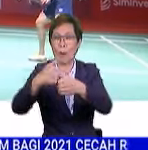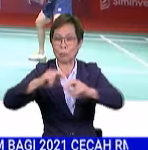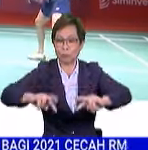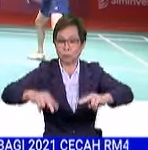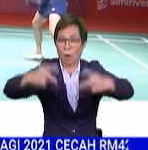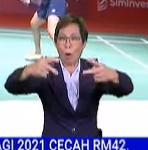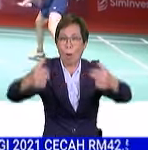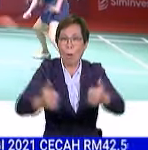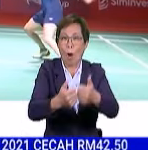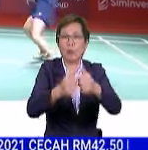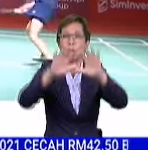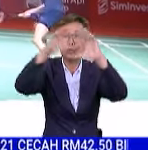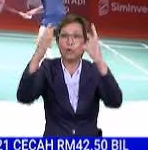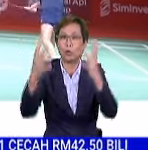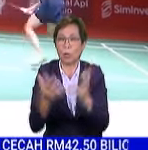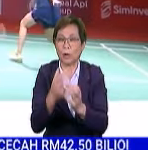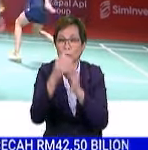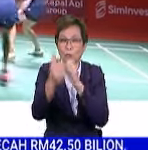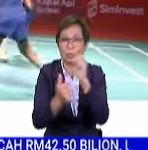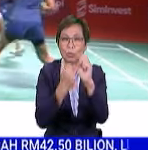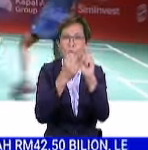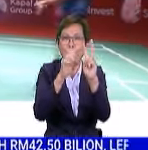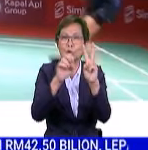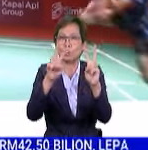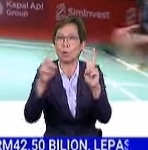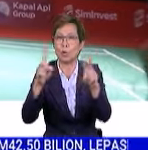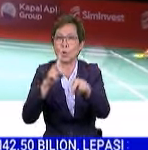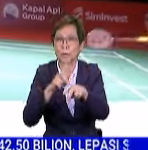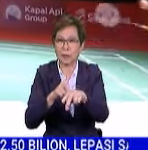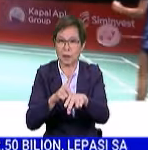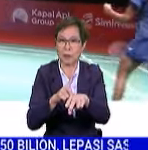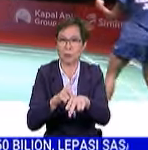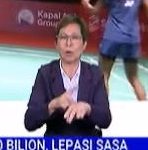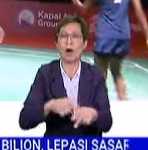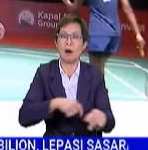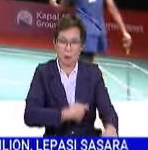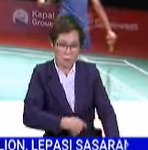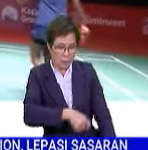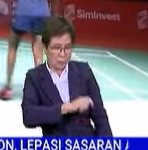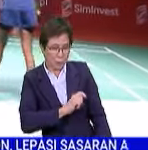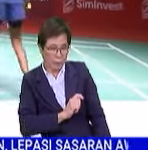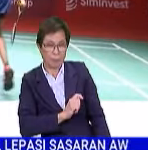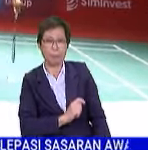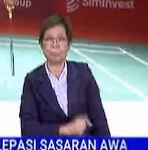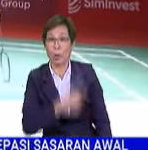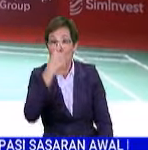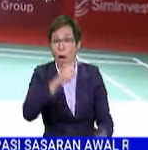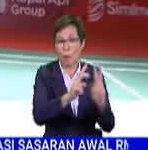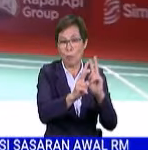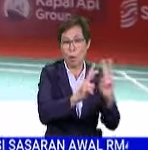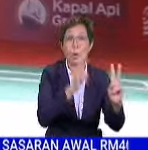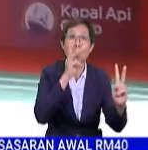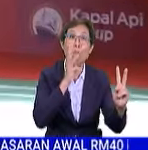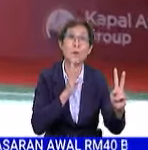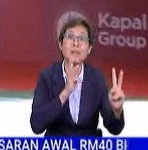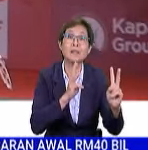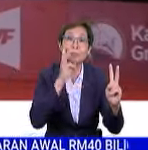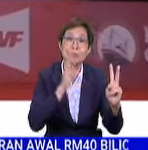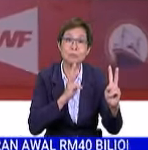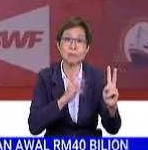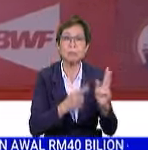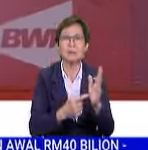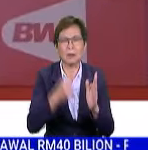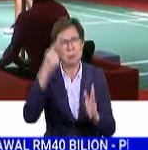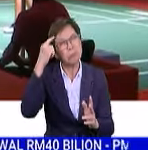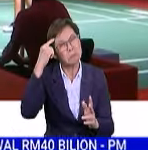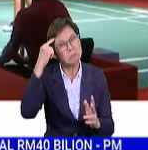seperakhir kejuaraan dunia 2021 di Huelva, Spanyol. Bagi beregu wanita pula, beliau